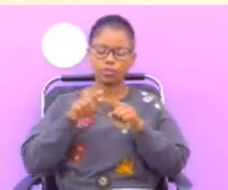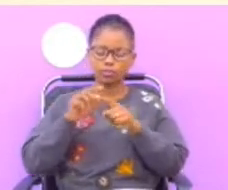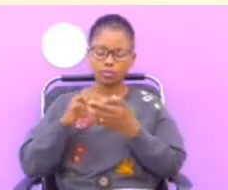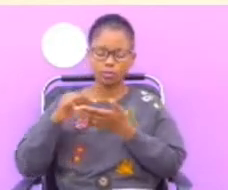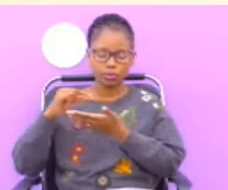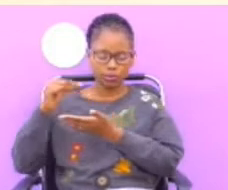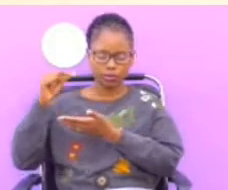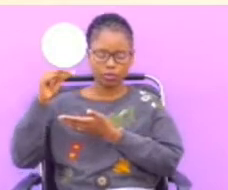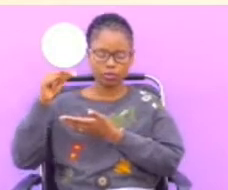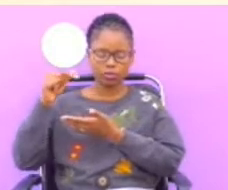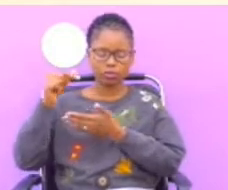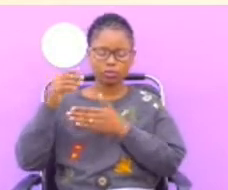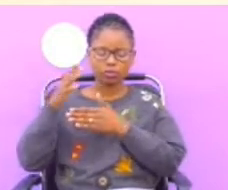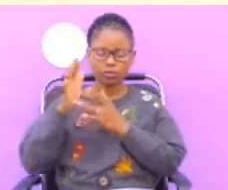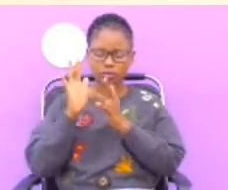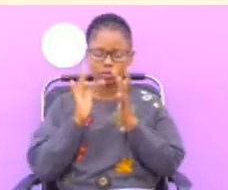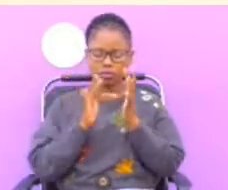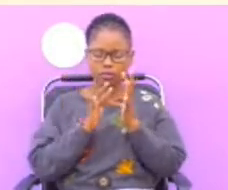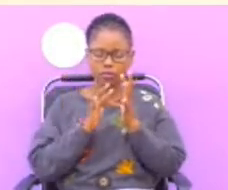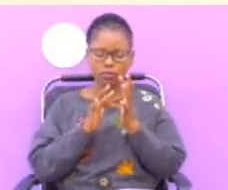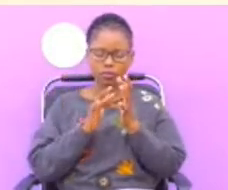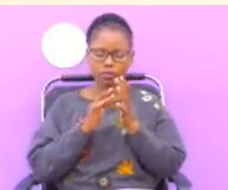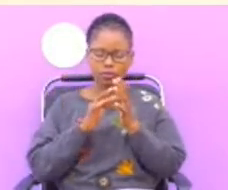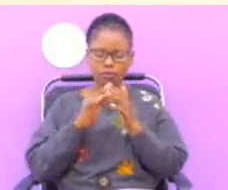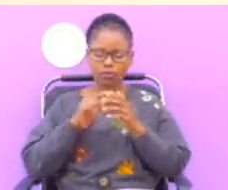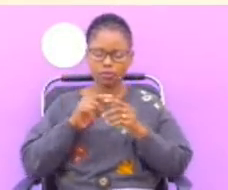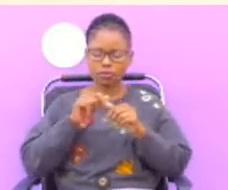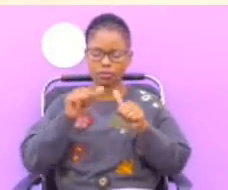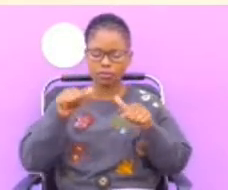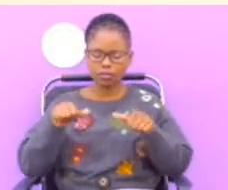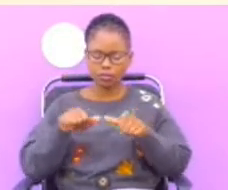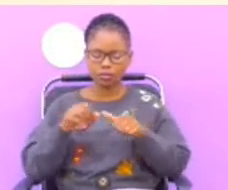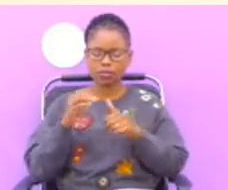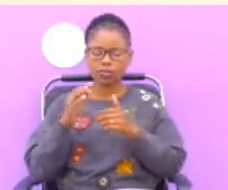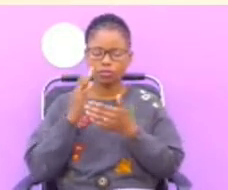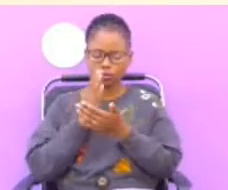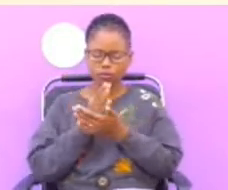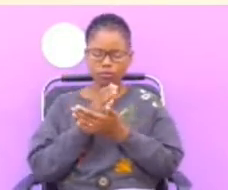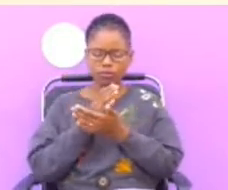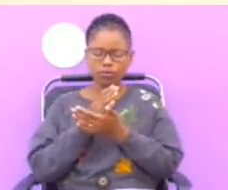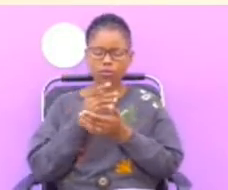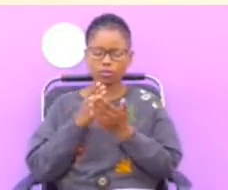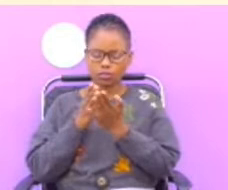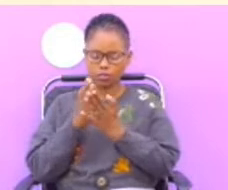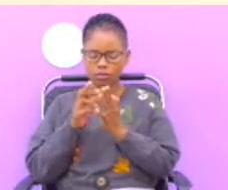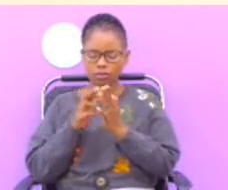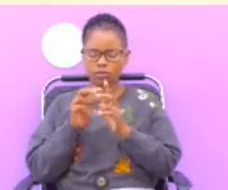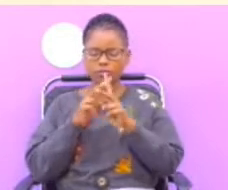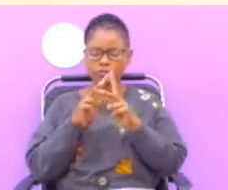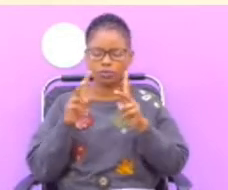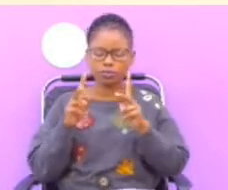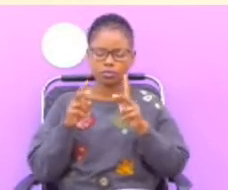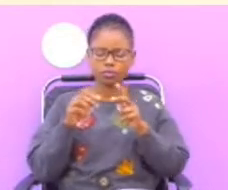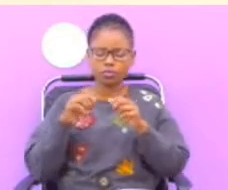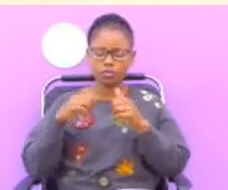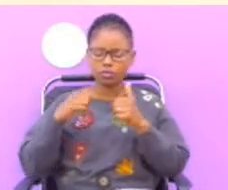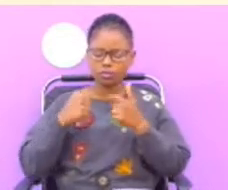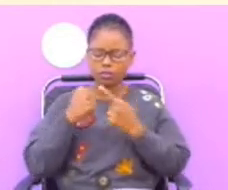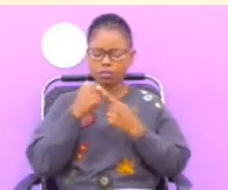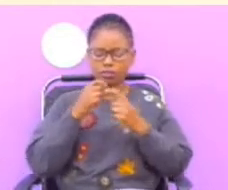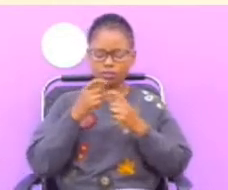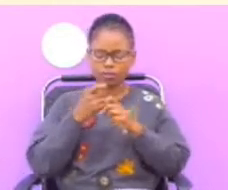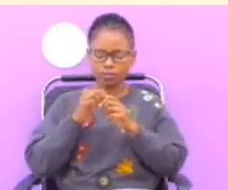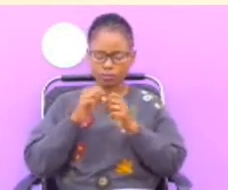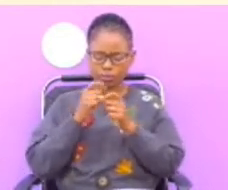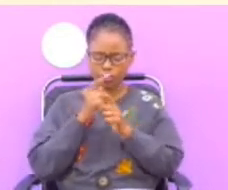ũtugi. Jesu kĩgongona kĩama, kĩgongona gĩa ũthingu na ũtheru. Tũtigithũkanie na waganu wa mĩthemba yothe,